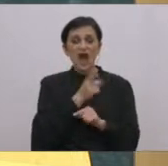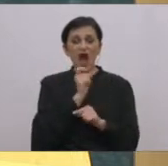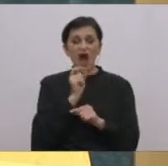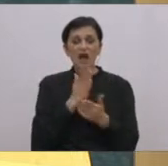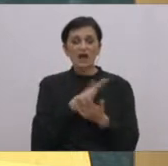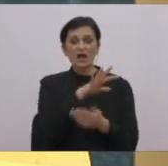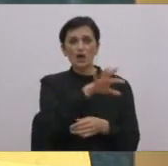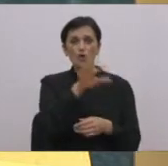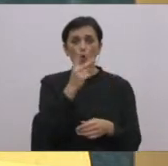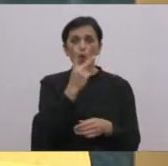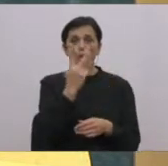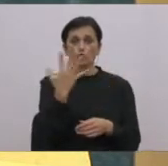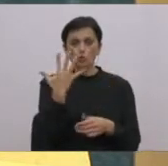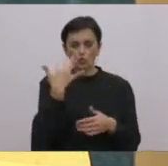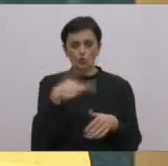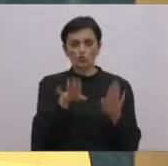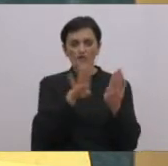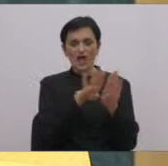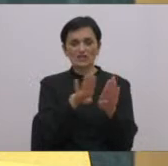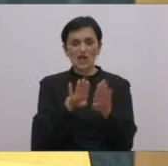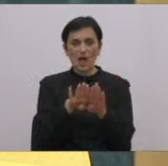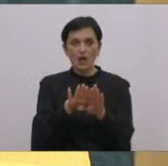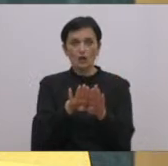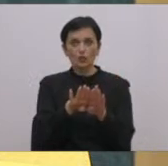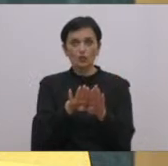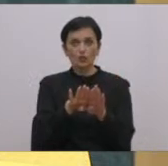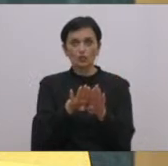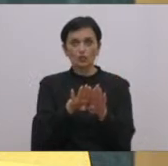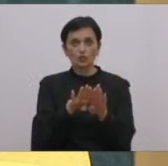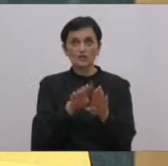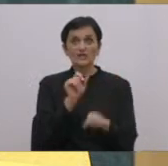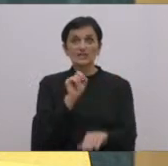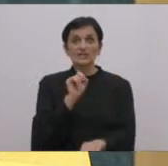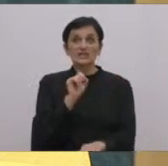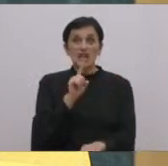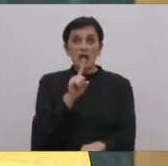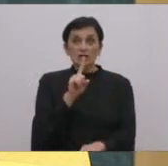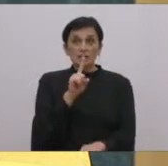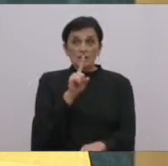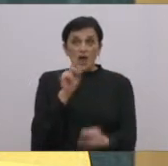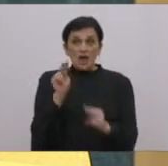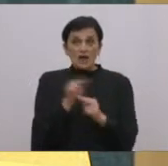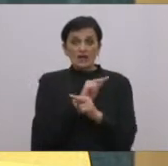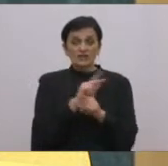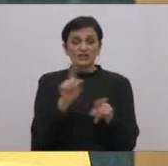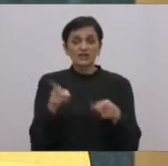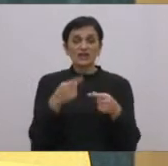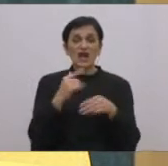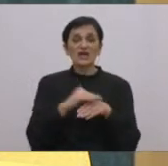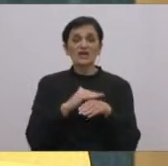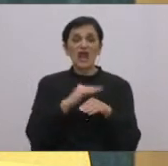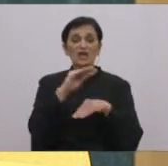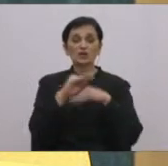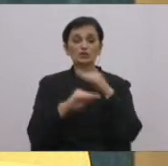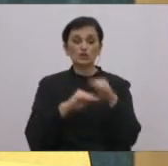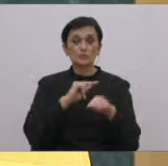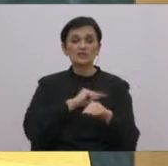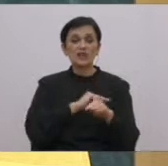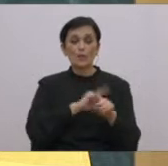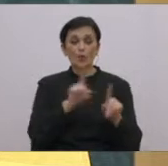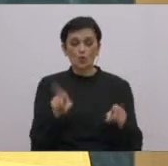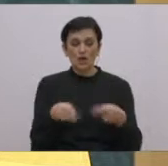25 არის უკვე დახურული. აქედან 11-ის რეაბილიტაცია და კეთილმოწყობის სამუშაოები განხორციელდა.